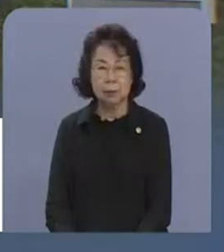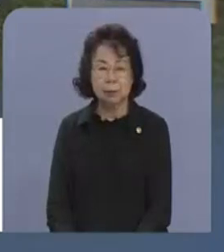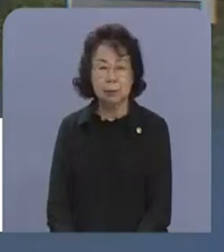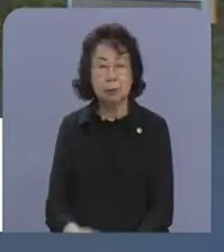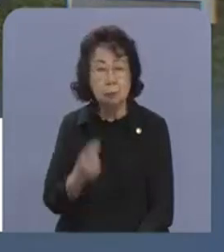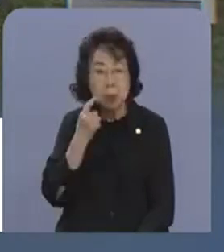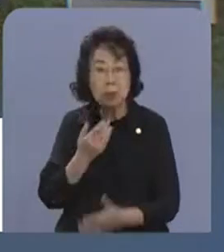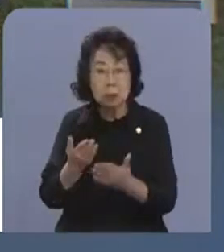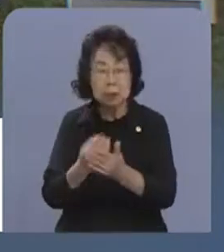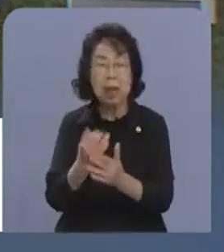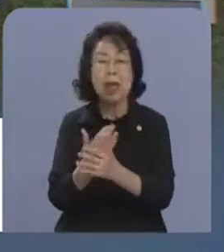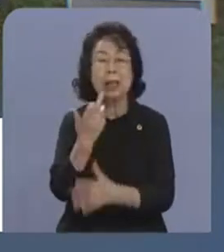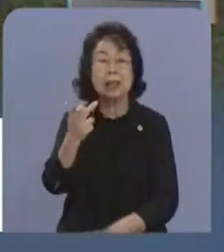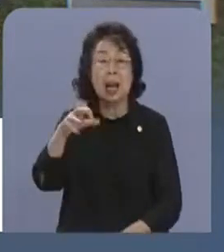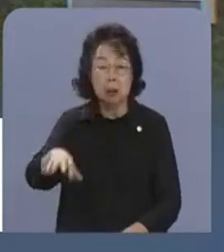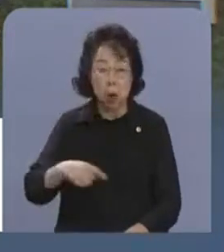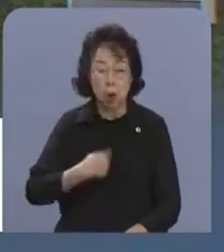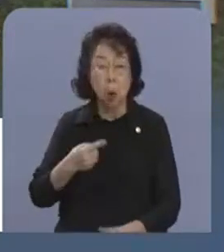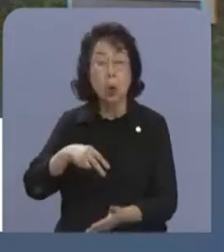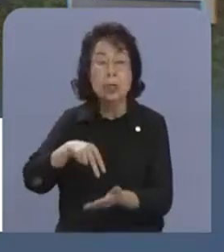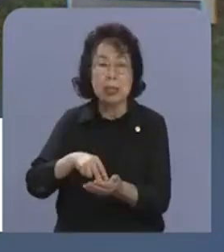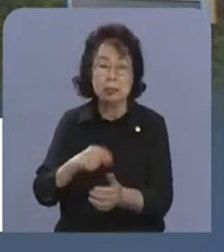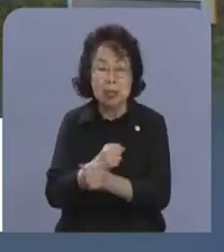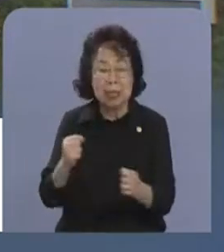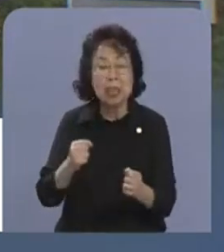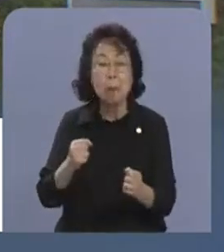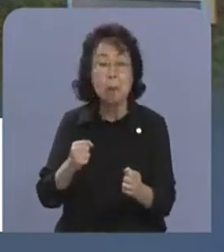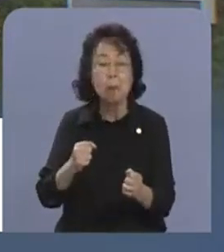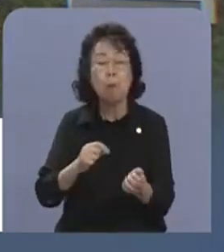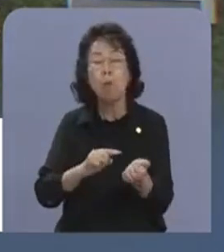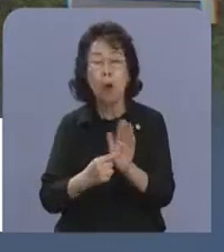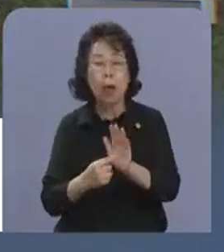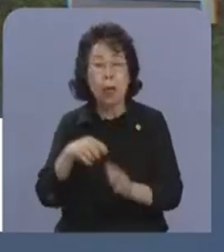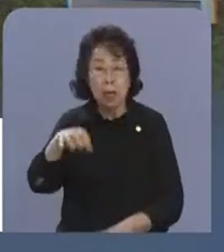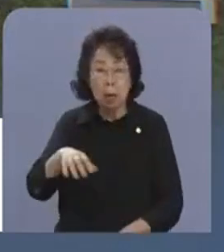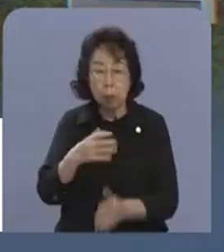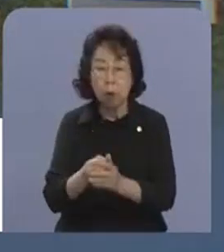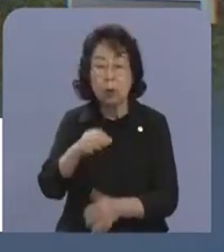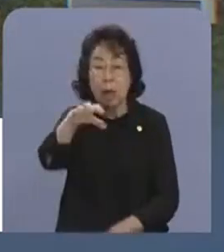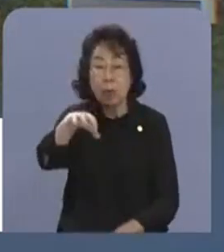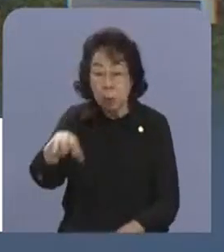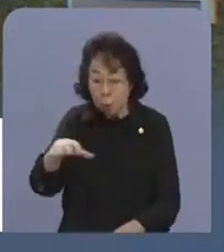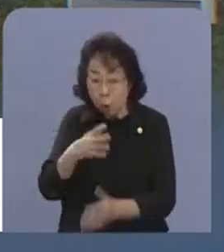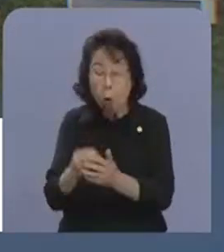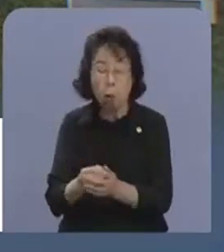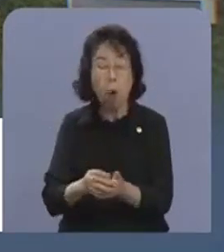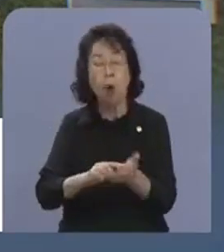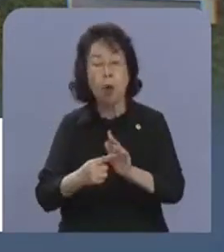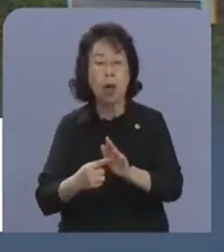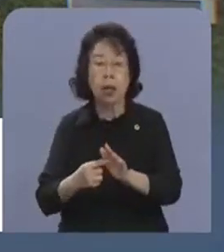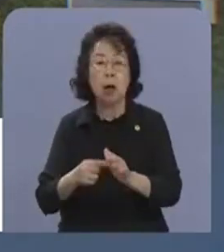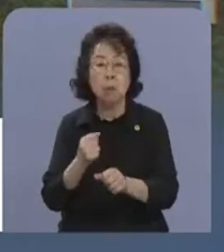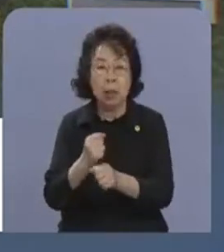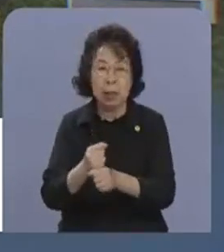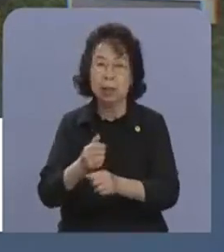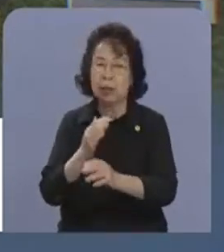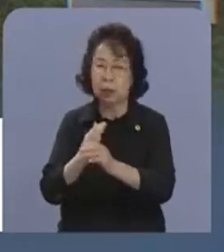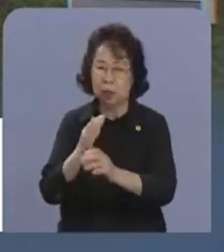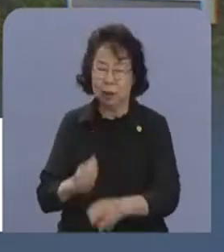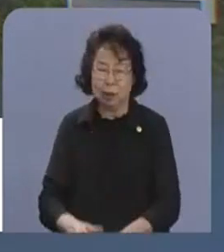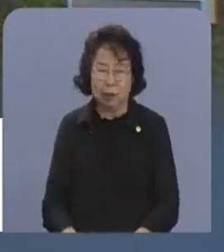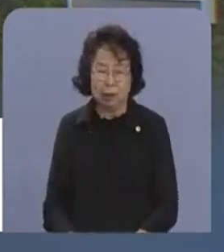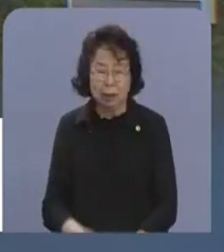네, 보신 것처럼 경남 양산에 독립기념관이 생기는 등 전국 곳곳에서 지자체가 앞장서 독립기념관을 만들고